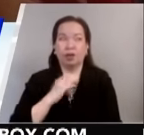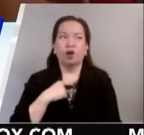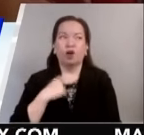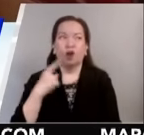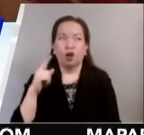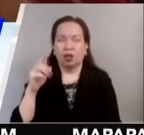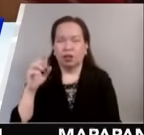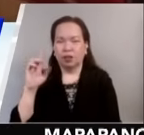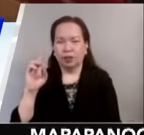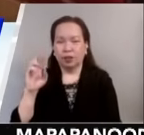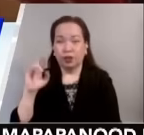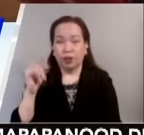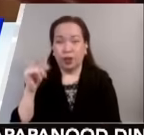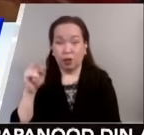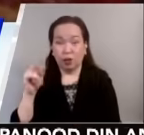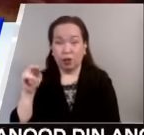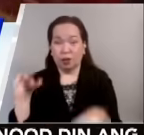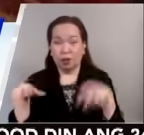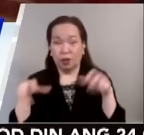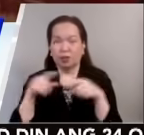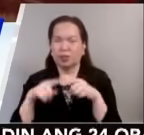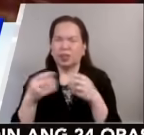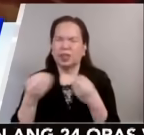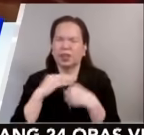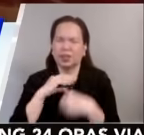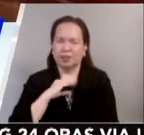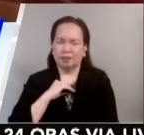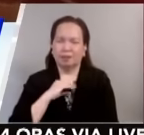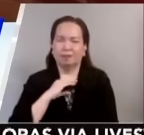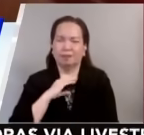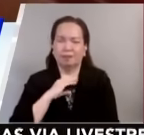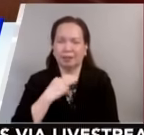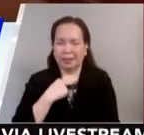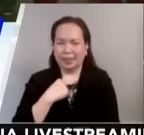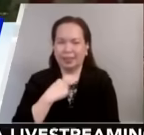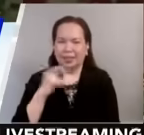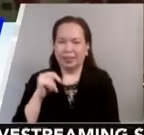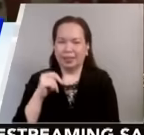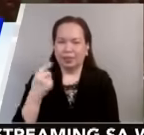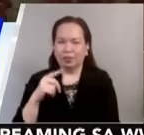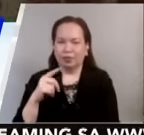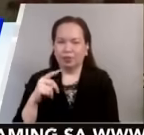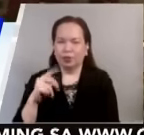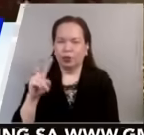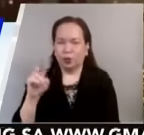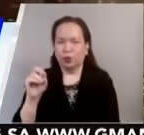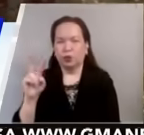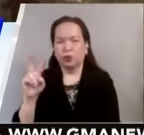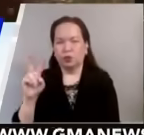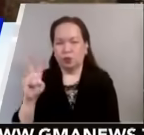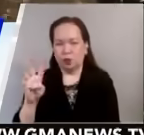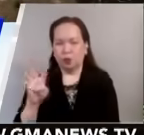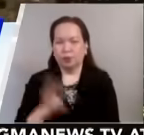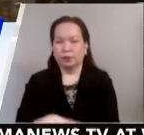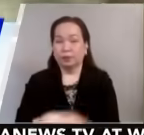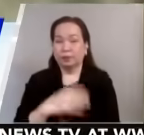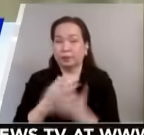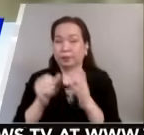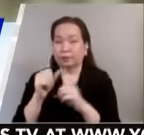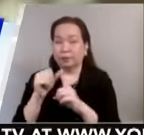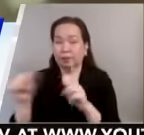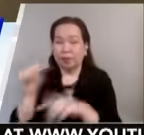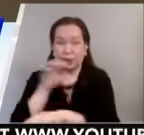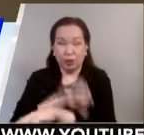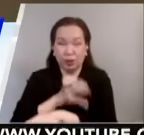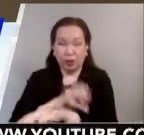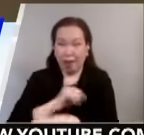ko kailangan ko ng lakas ng loob ngayon for the year of 2024 allergic sa mga cheese moso cheese Mosa